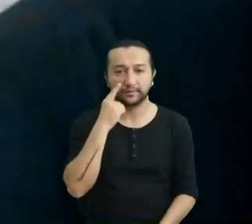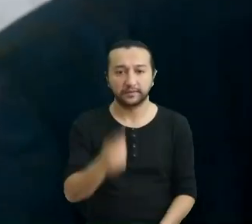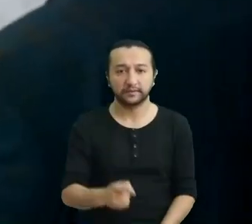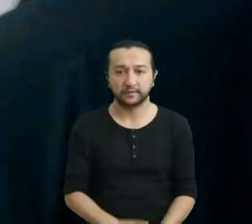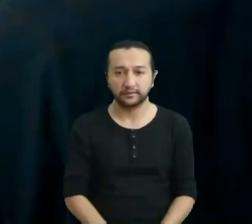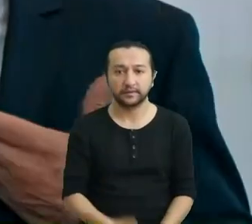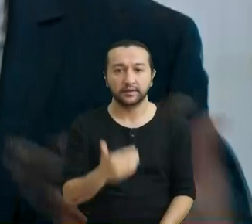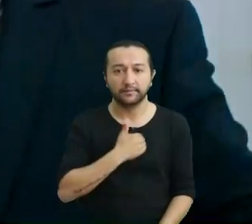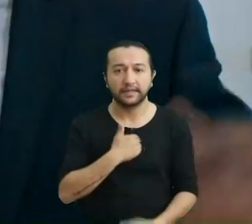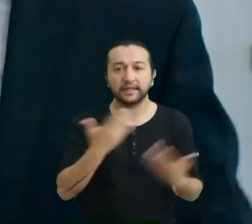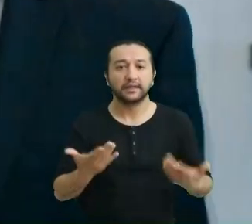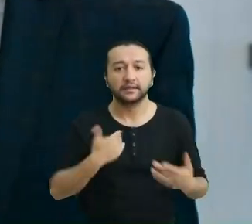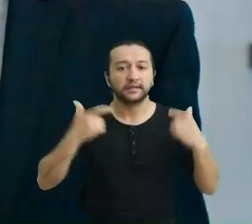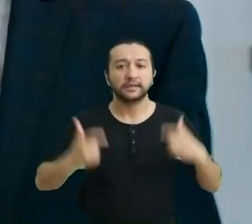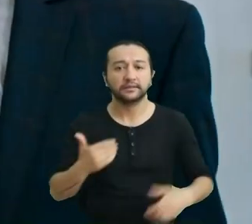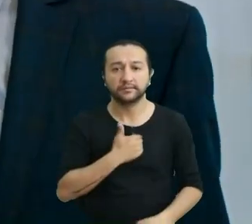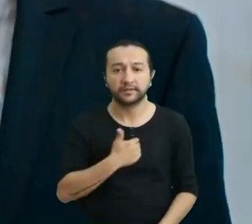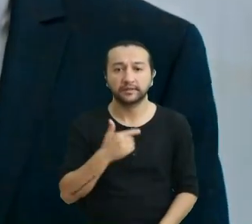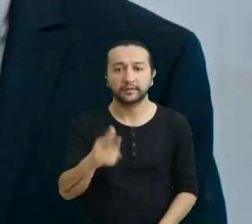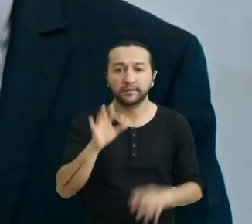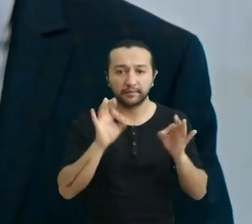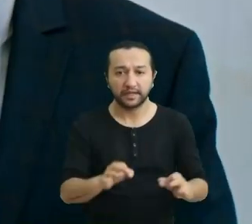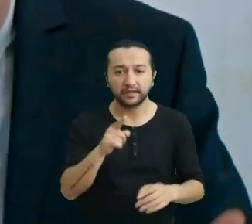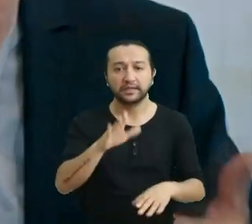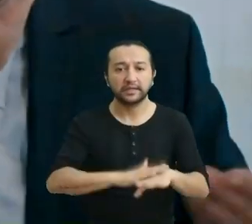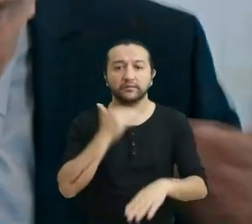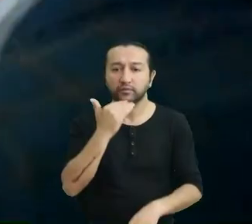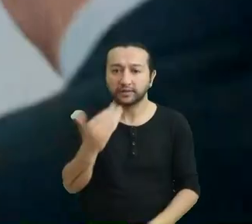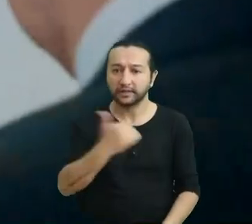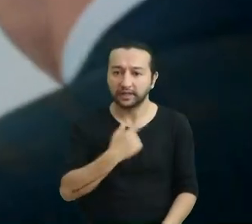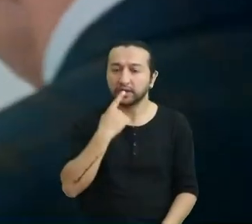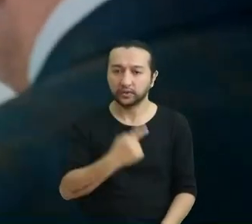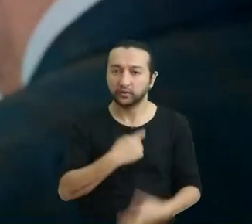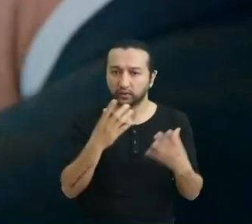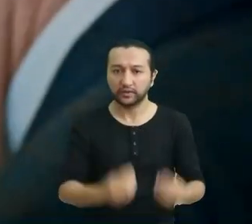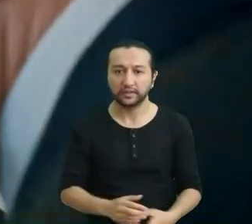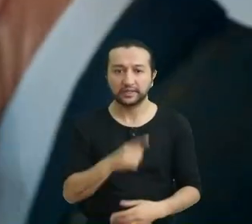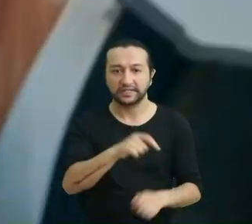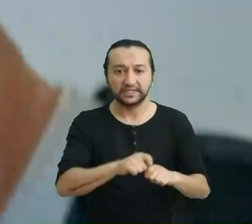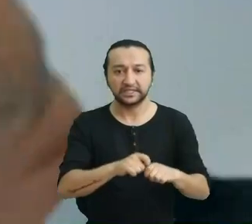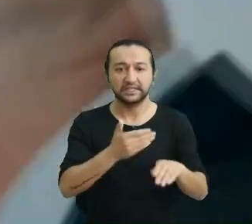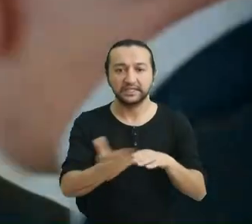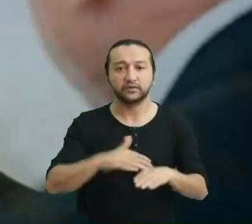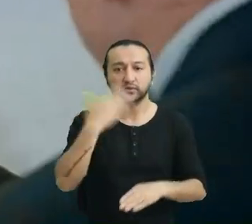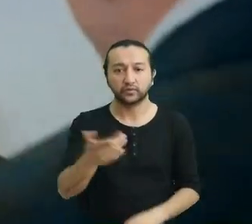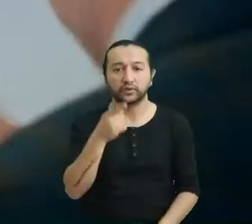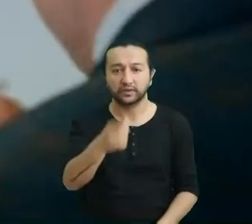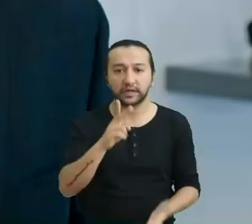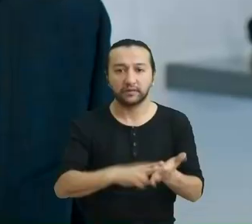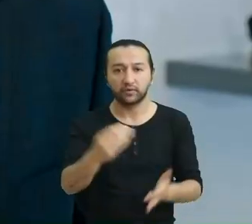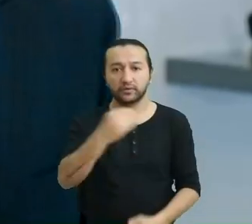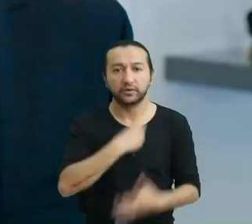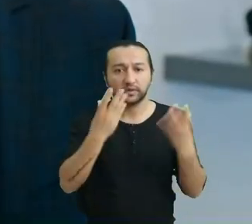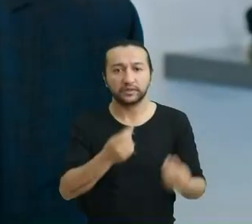Ümit. Ben neciyim lan burada? Madem halledemiyorsunuz gelin bana söyleyin. İş işten geçtikten sonra raporu